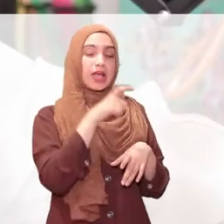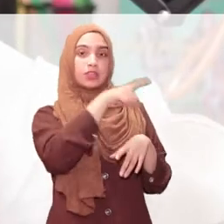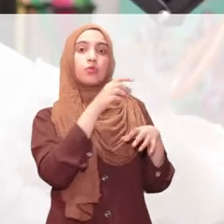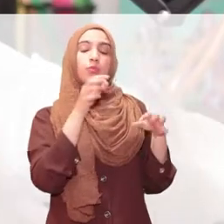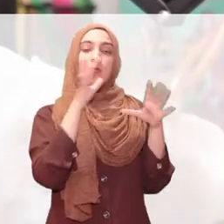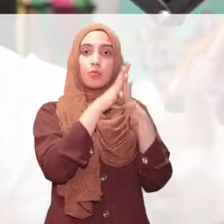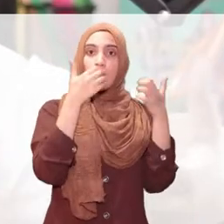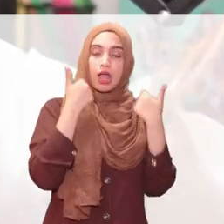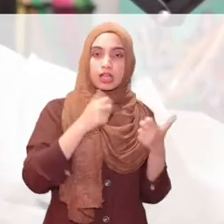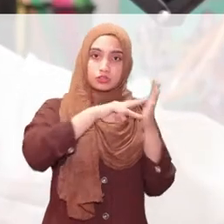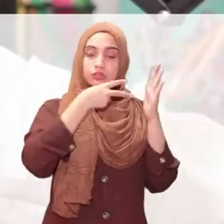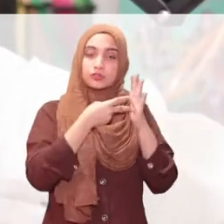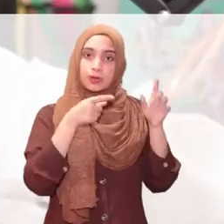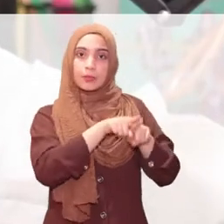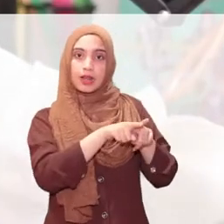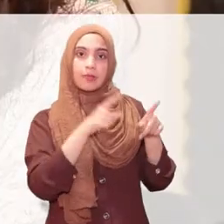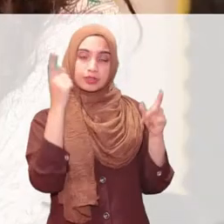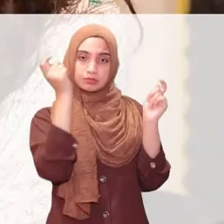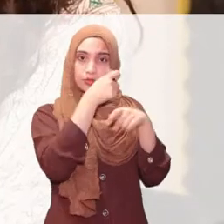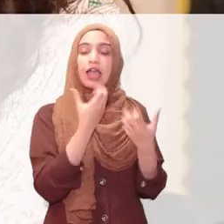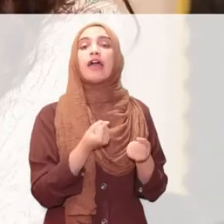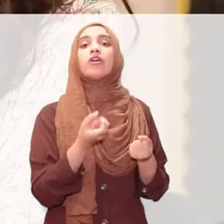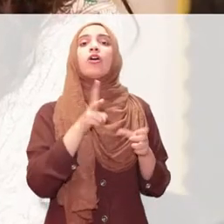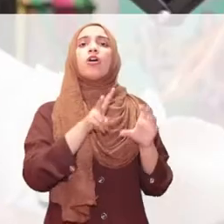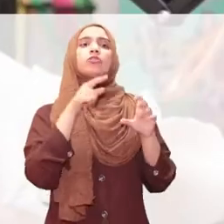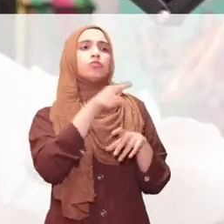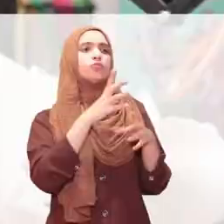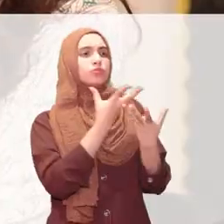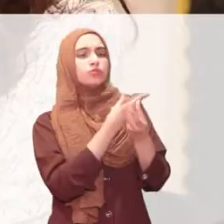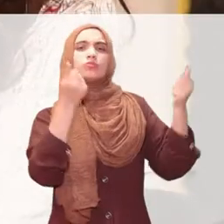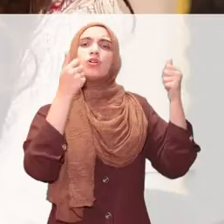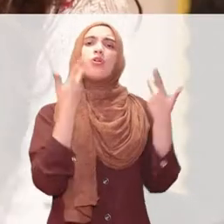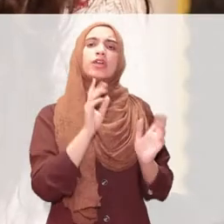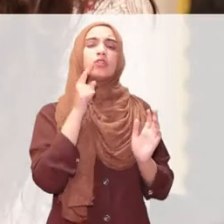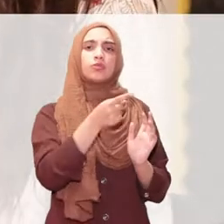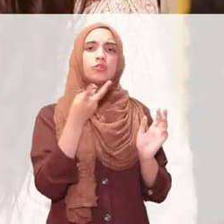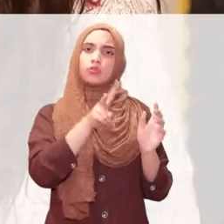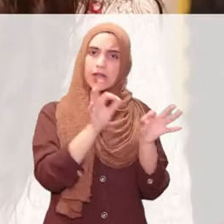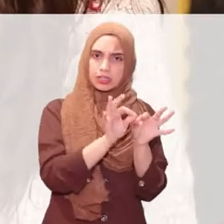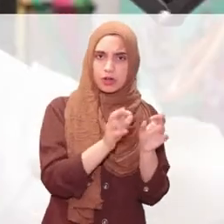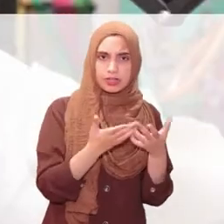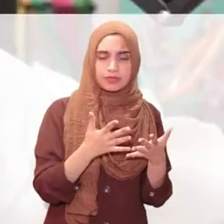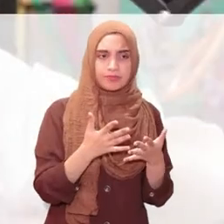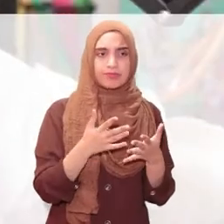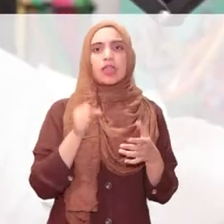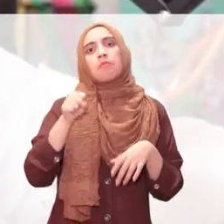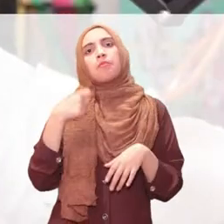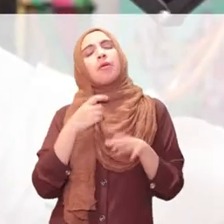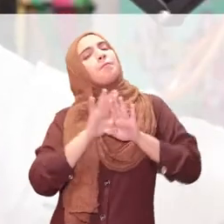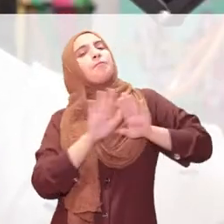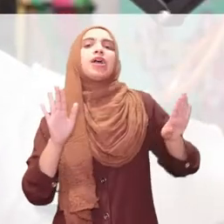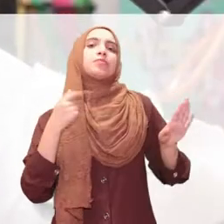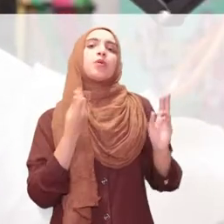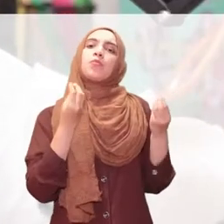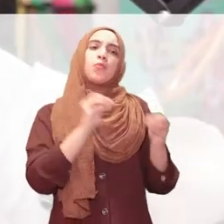लाइव वीर सिंह मोड ऑफ यू कसम जानवर आधे मिनट आधे मिनट र पीपल कैन